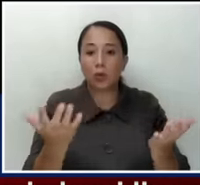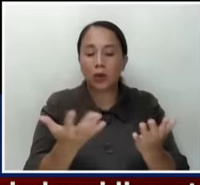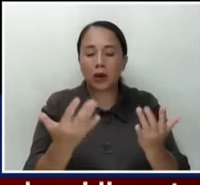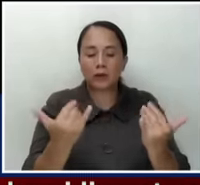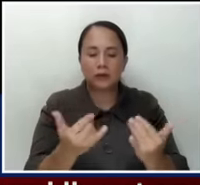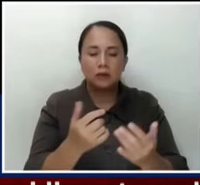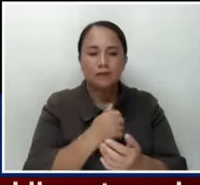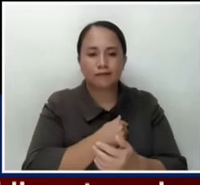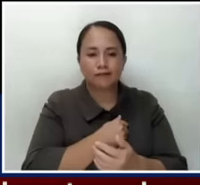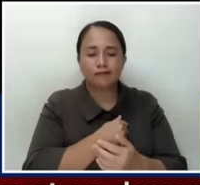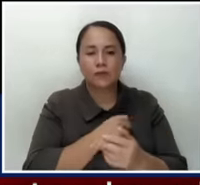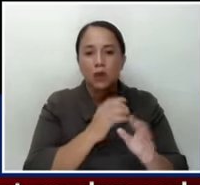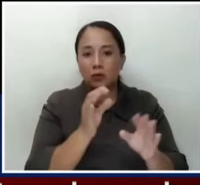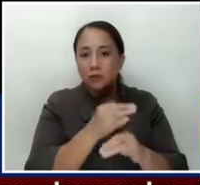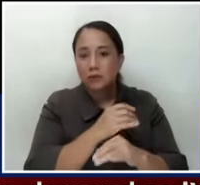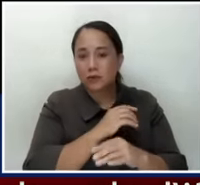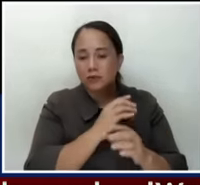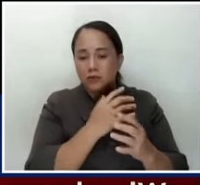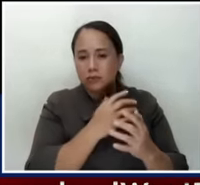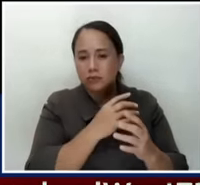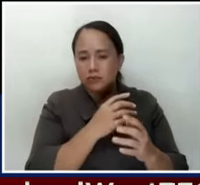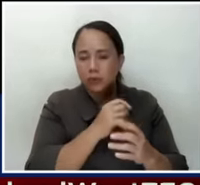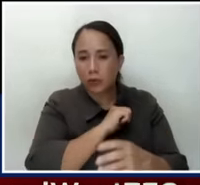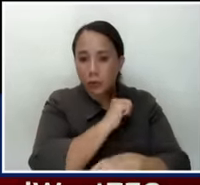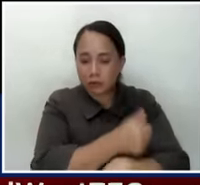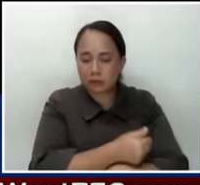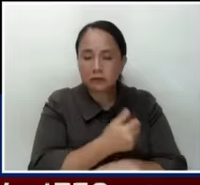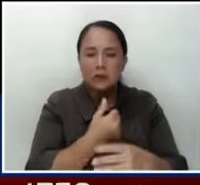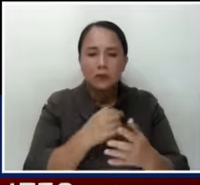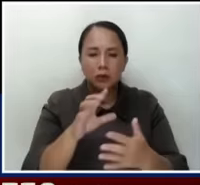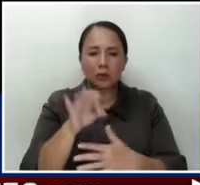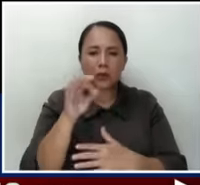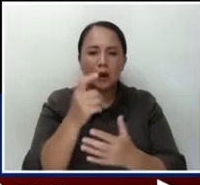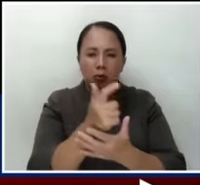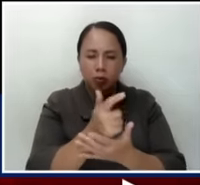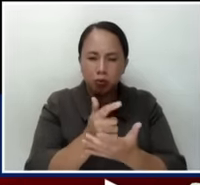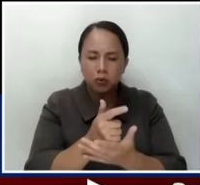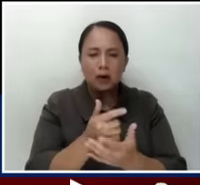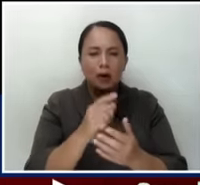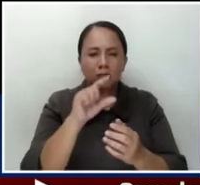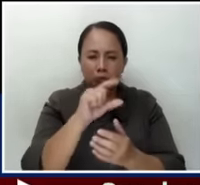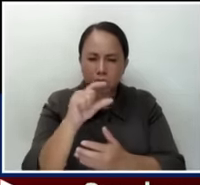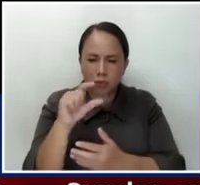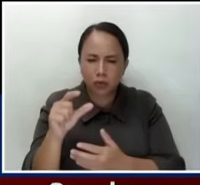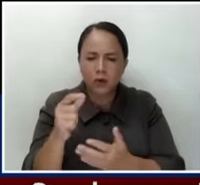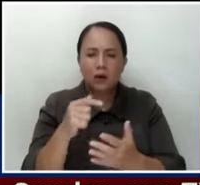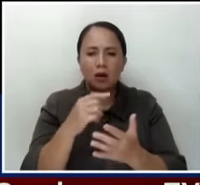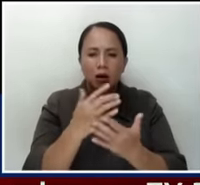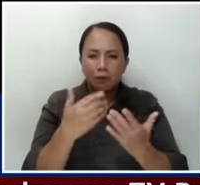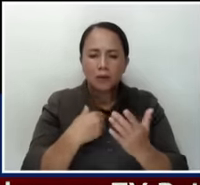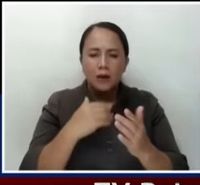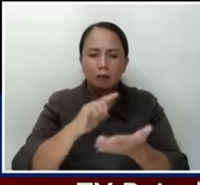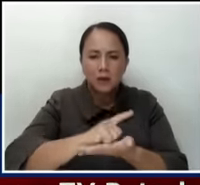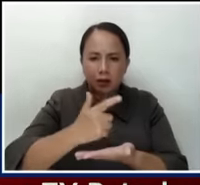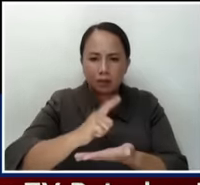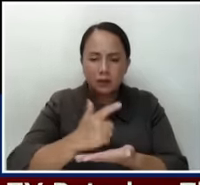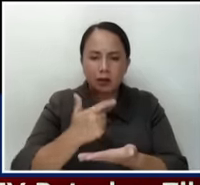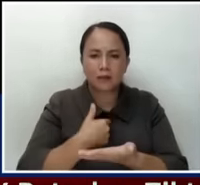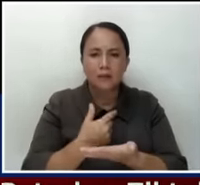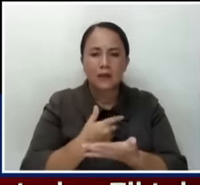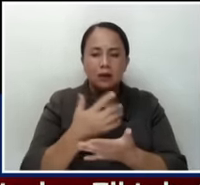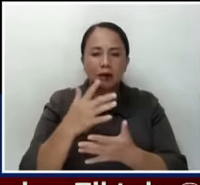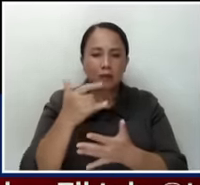otoridad para imbisigahan. Na-recover din sa lugar ang mga baril at bala bukod pa sa mga laptops at